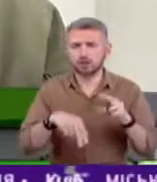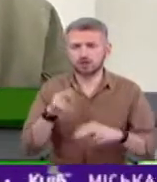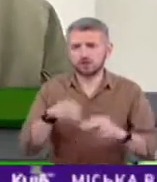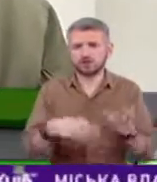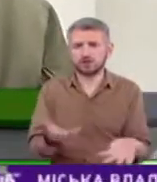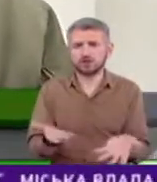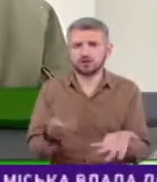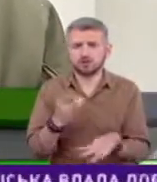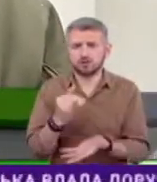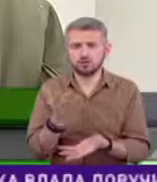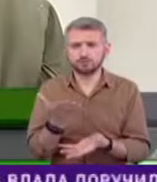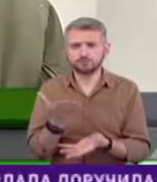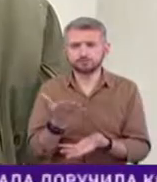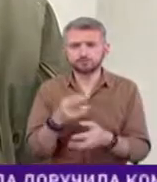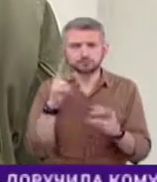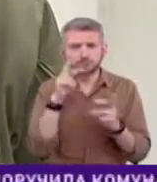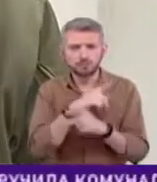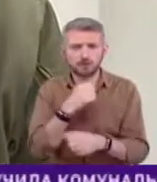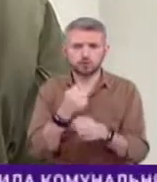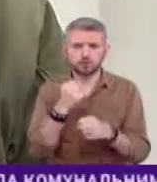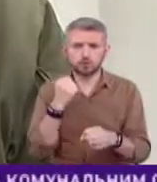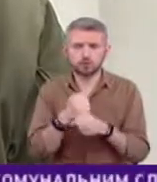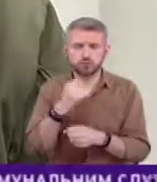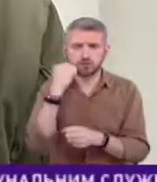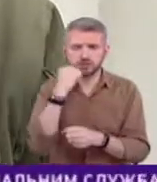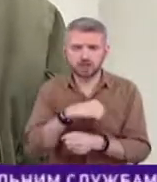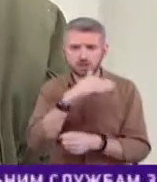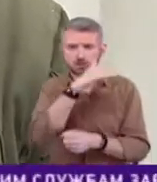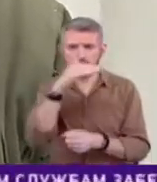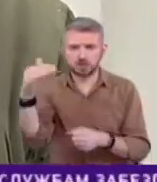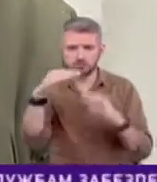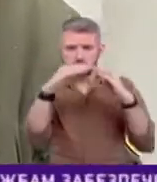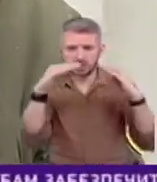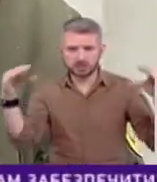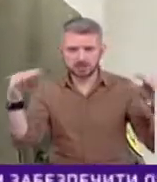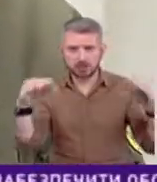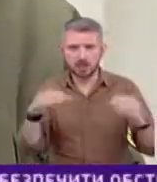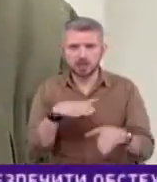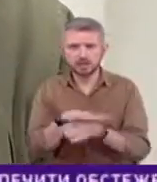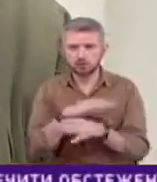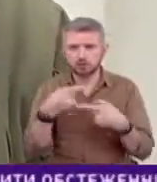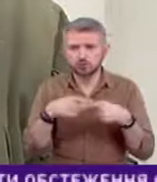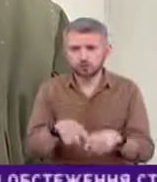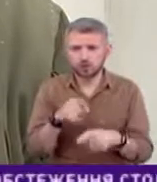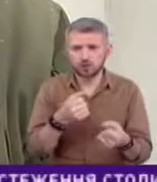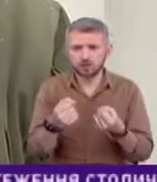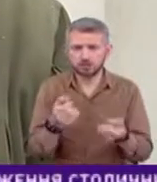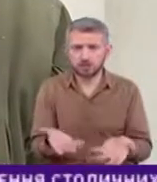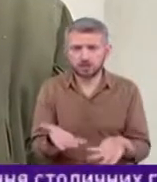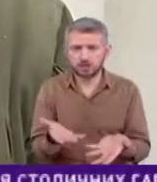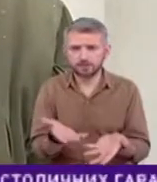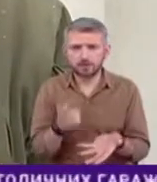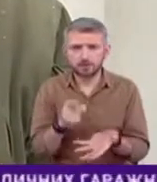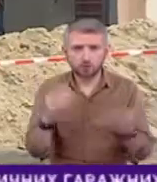Ну, неправильно зроблене старе перекриття і не соблюдена технологія його кріплення.